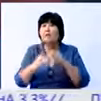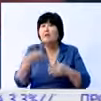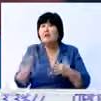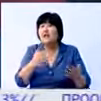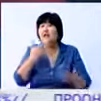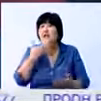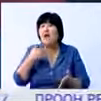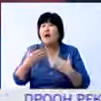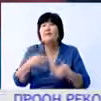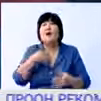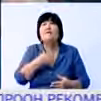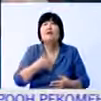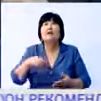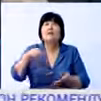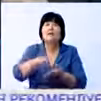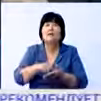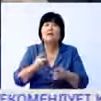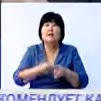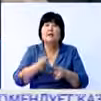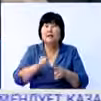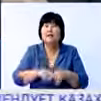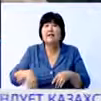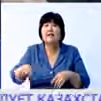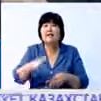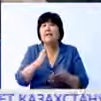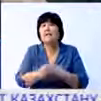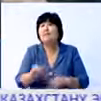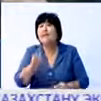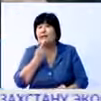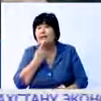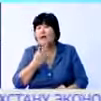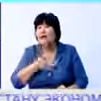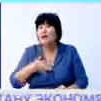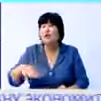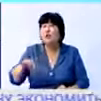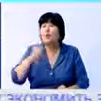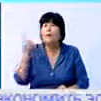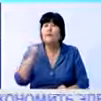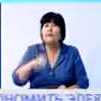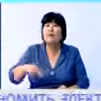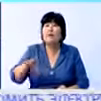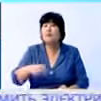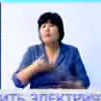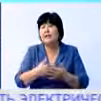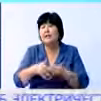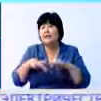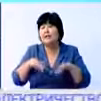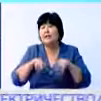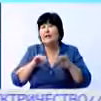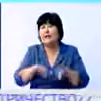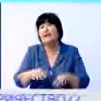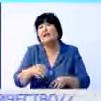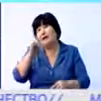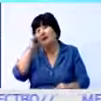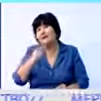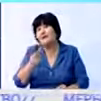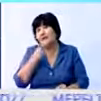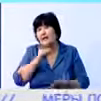общения. Важнейшим фактором консолидации народа страны является язык. Наша область Первой Республики перевела дело производства на казахский